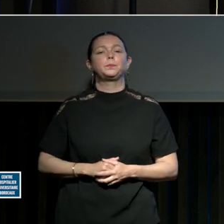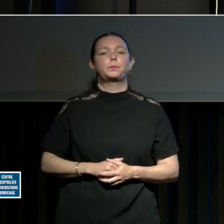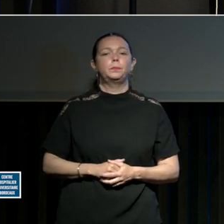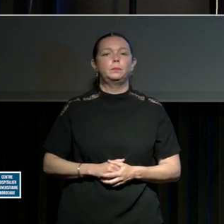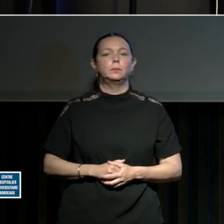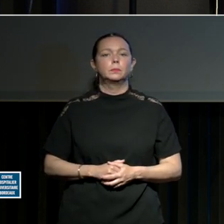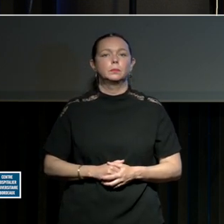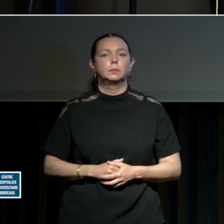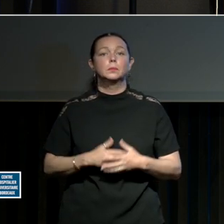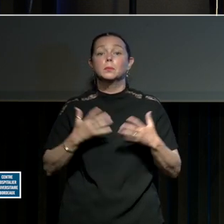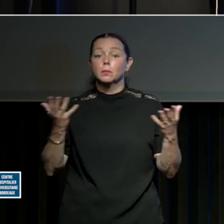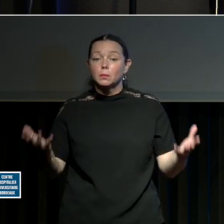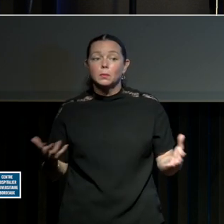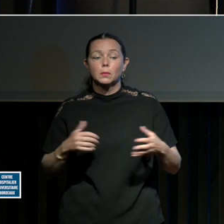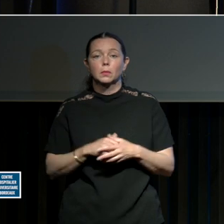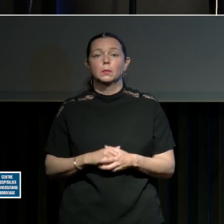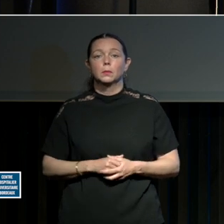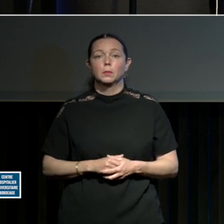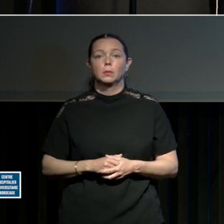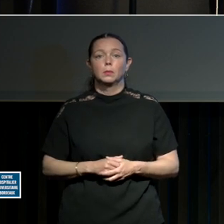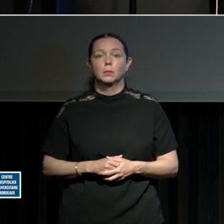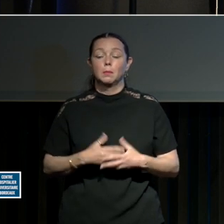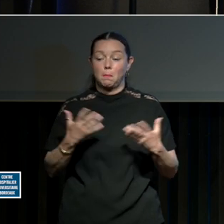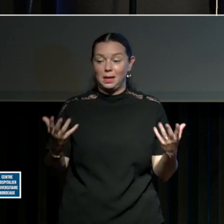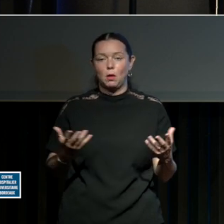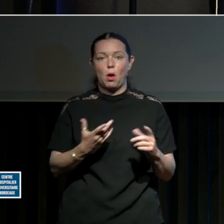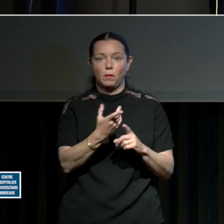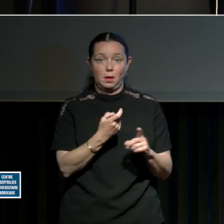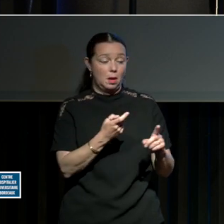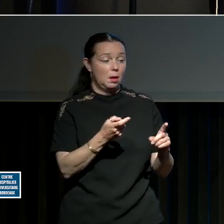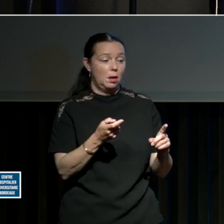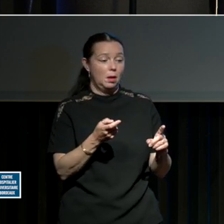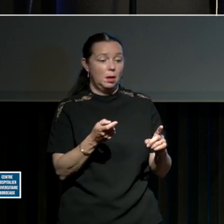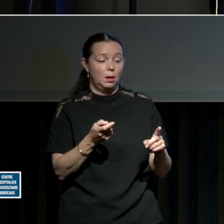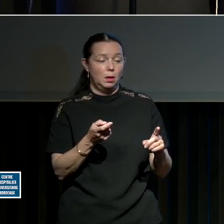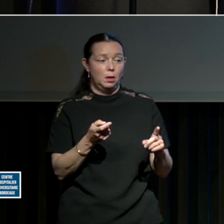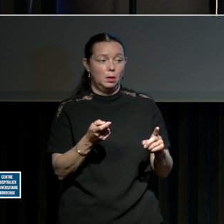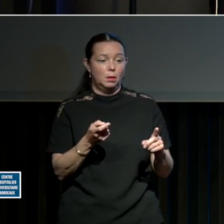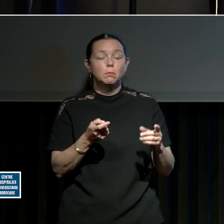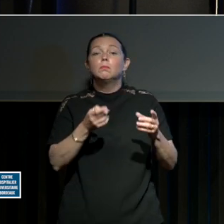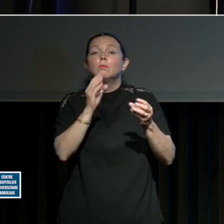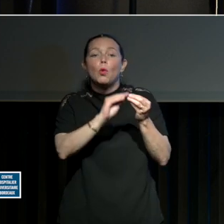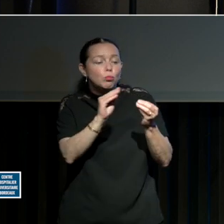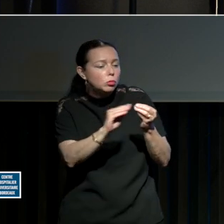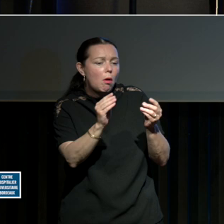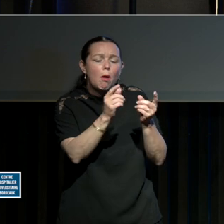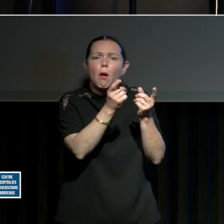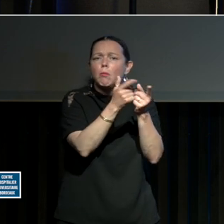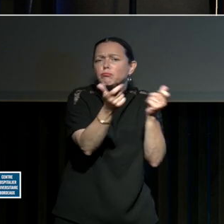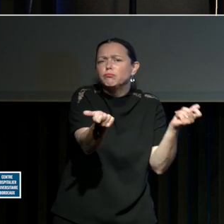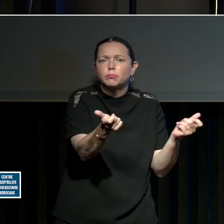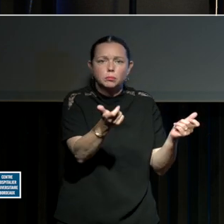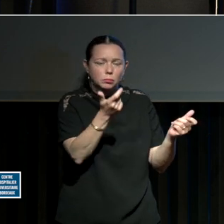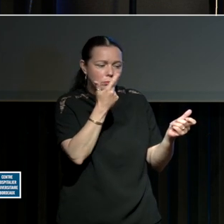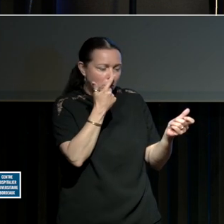Alors si l'on s'intéresse aux propriétés addictives de l'objet, de la substance ou du